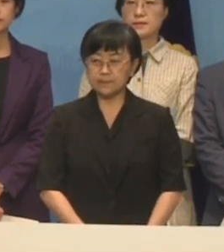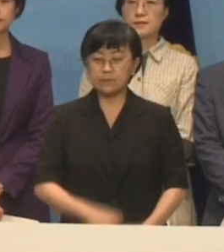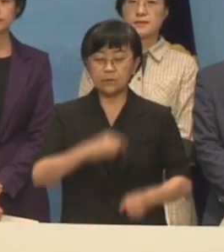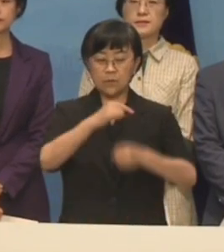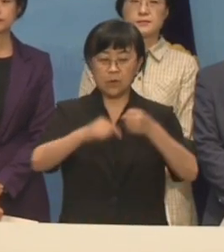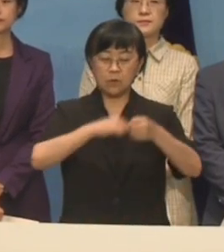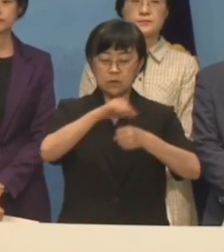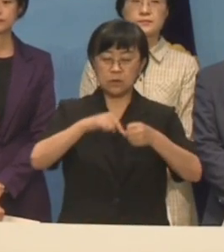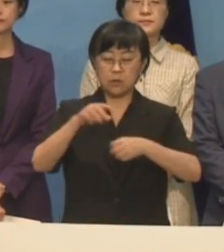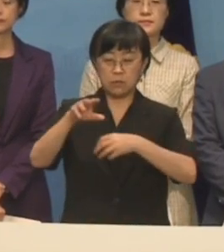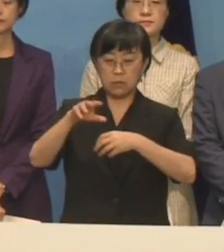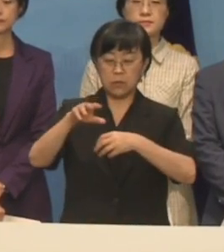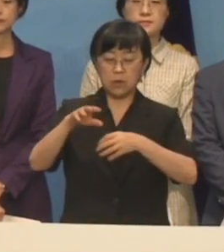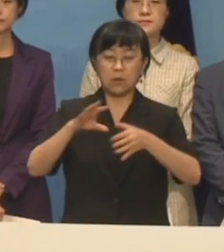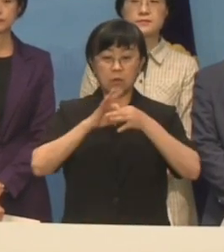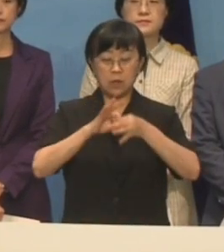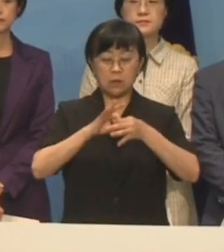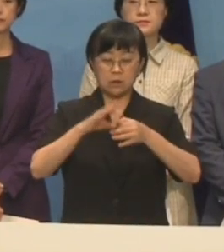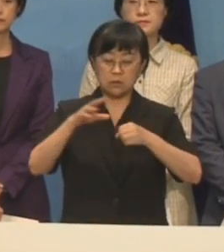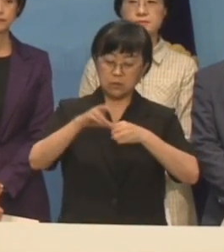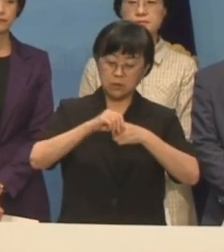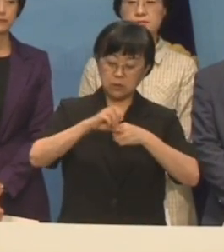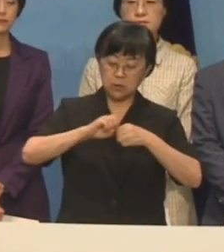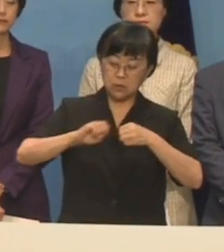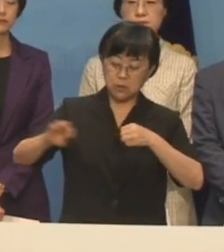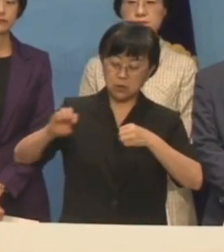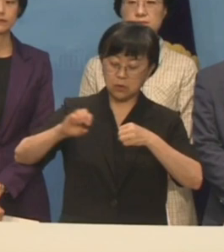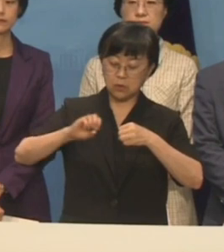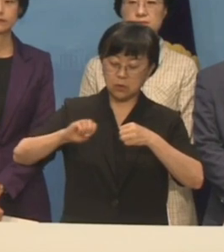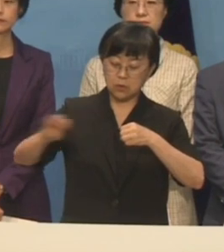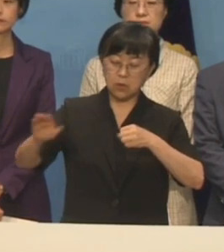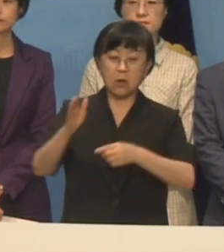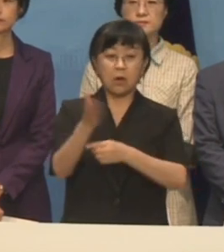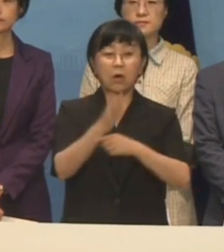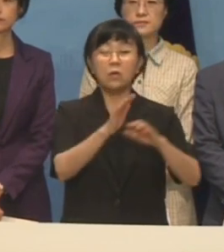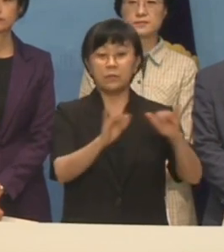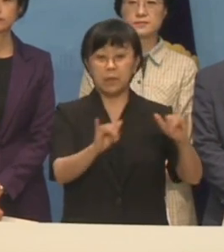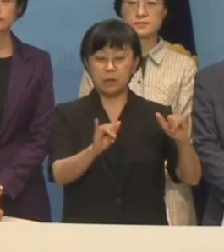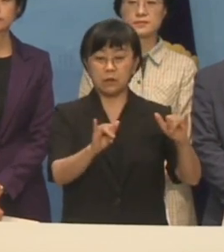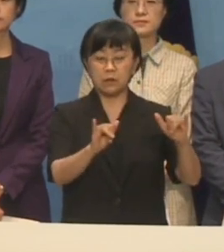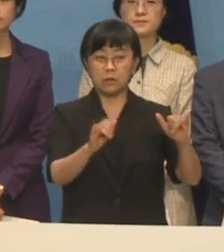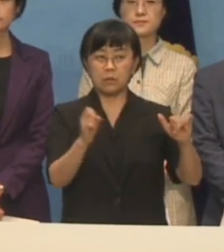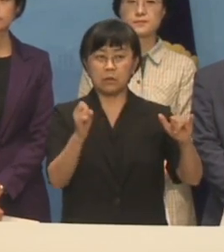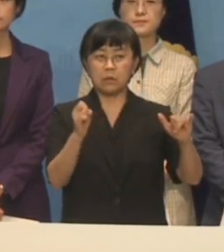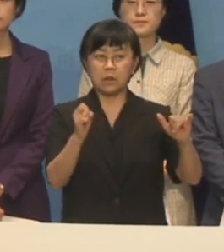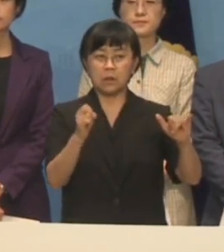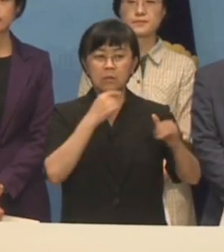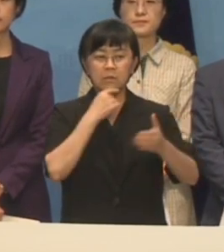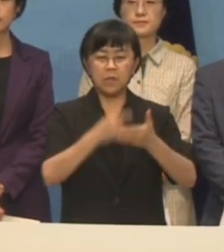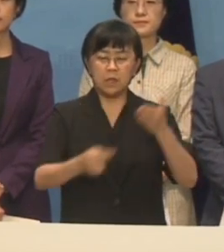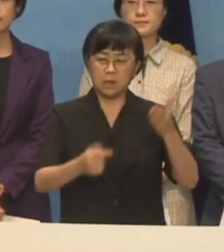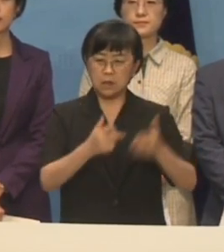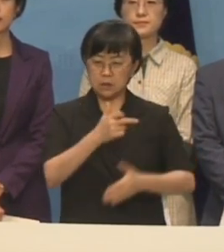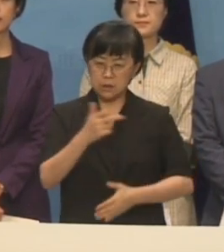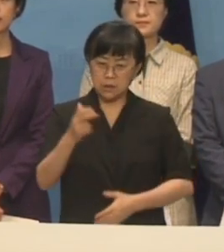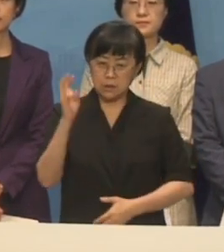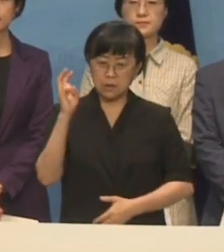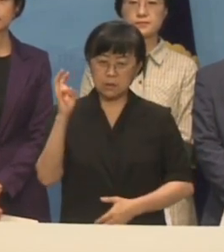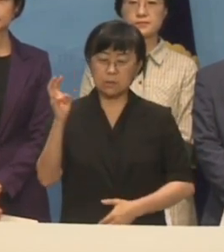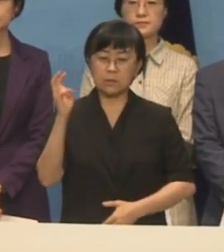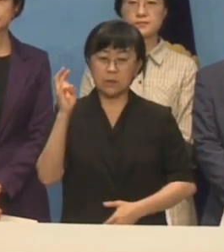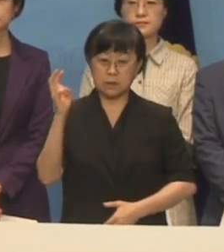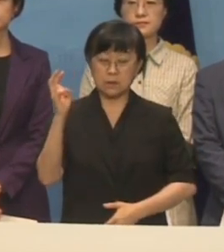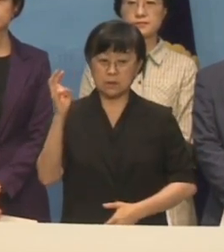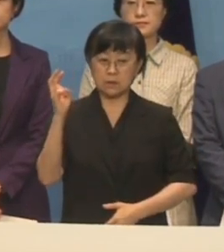원전 관련해서 오염수 방출이 우리 어민들에게도 많은 피해를 입힐